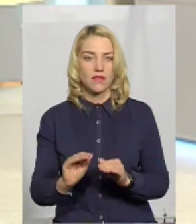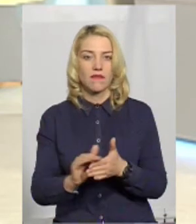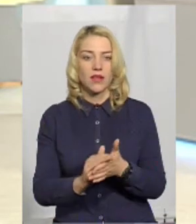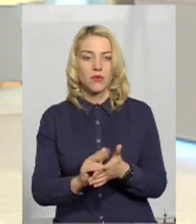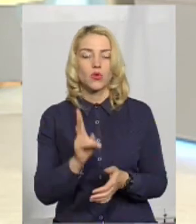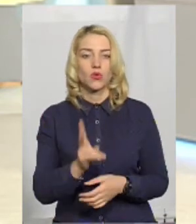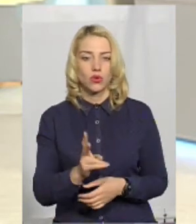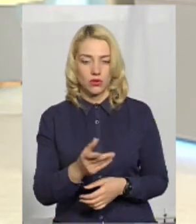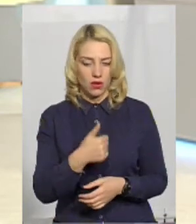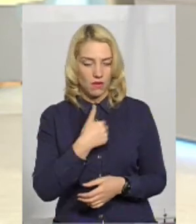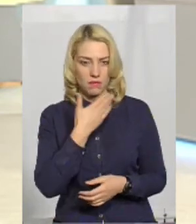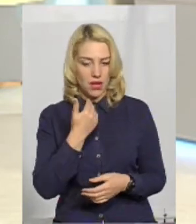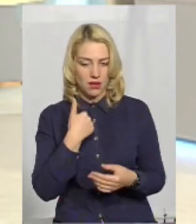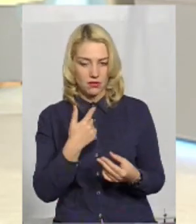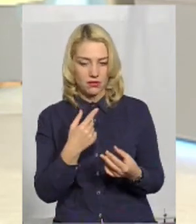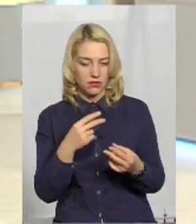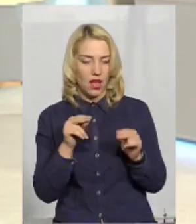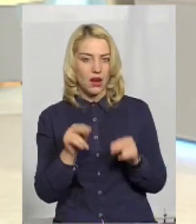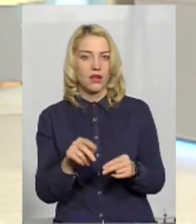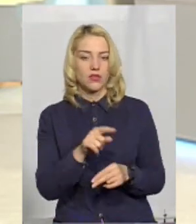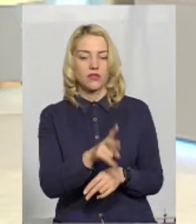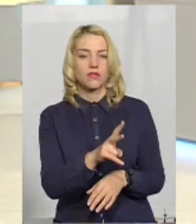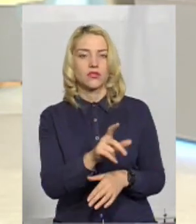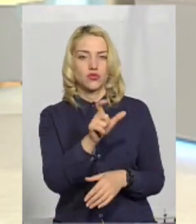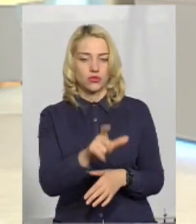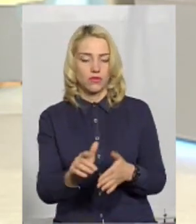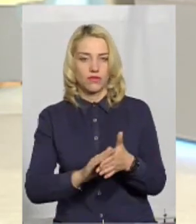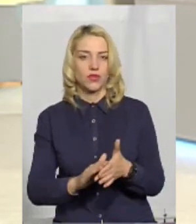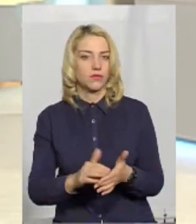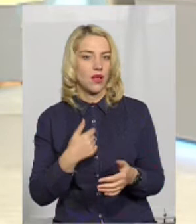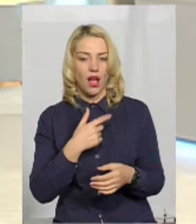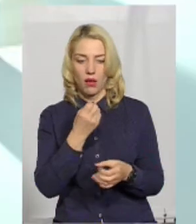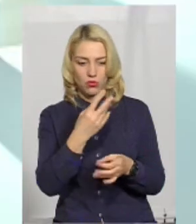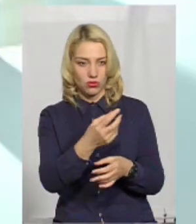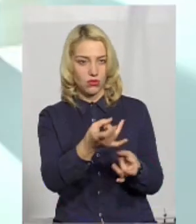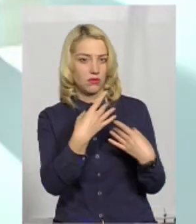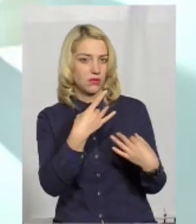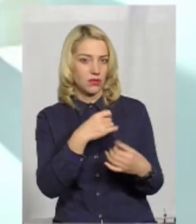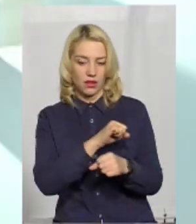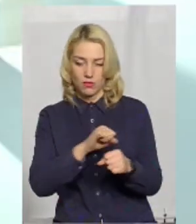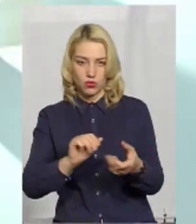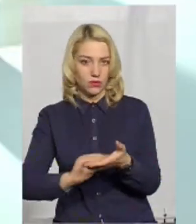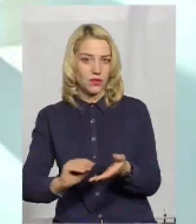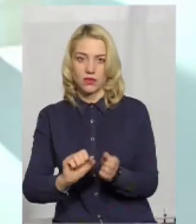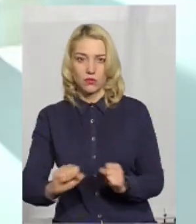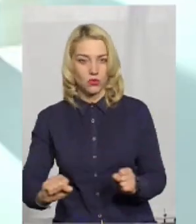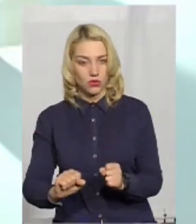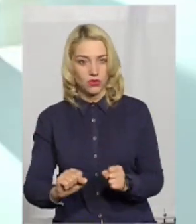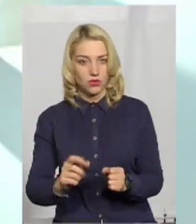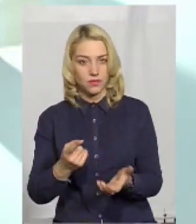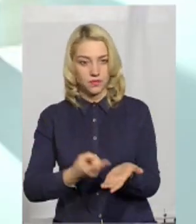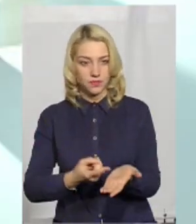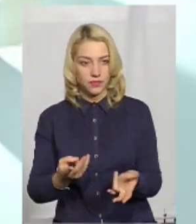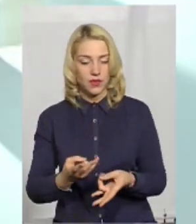гарантії, чи це Іванова Саша, чи це Магурніна. А зі слів не можна. Звичайно, цього не можна. В екстремальних